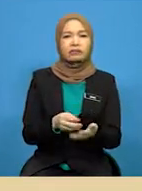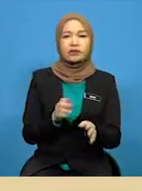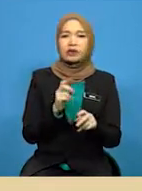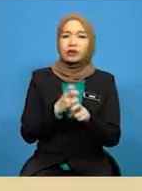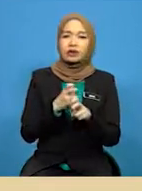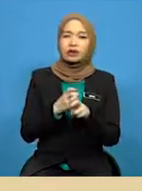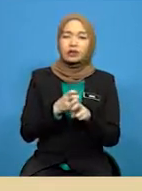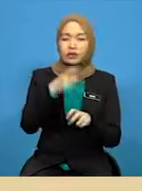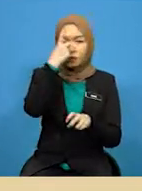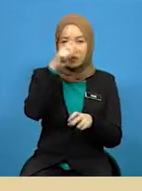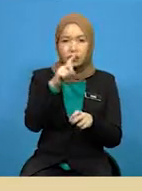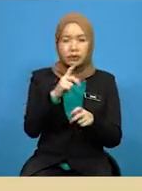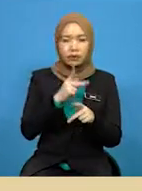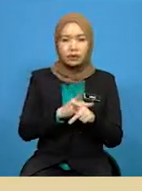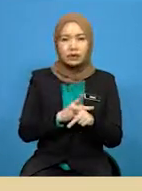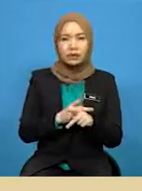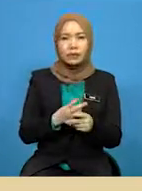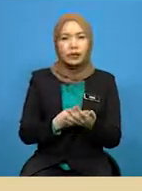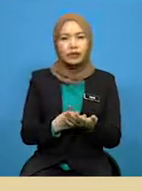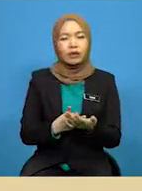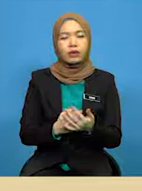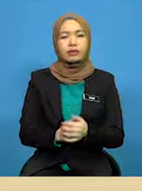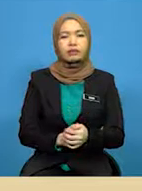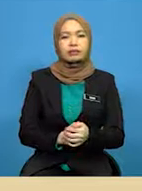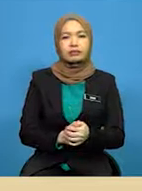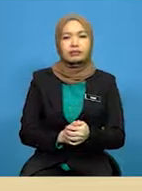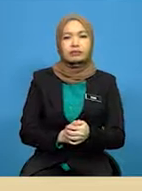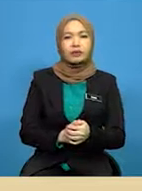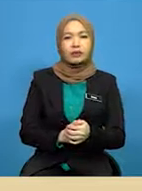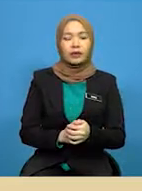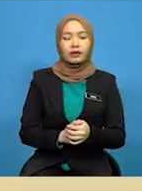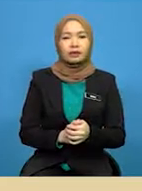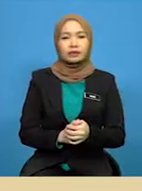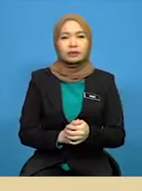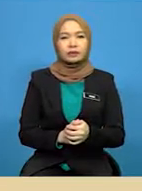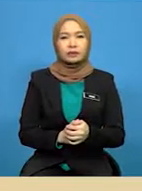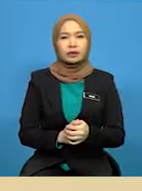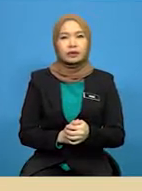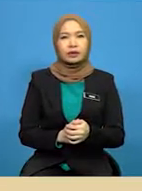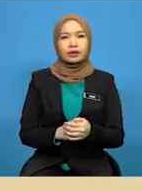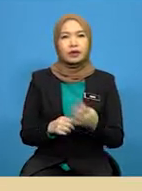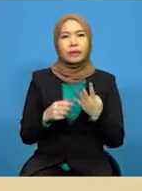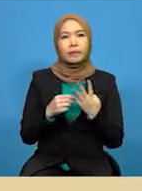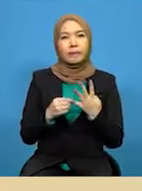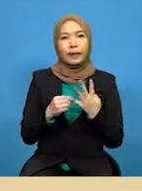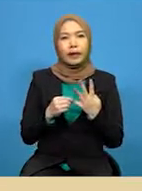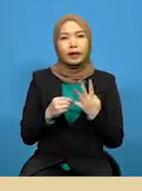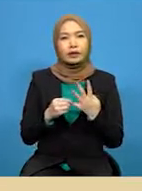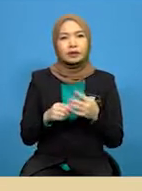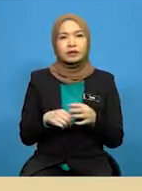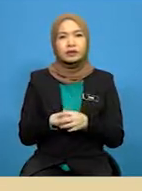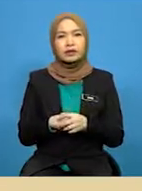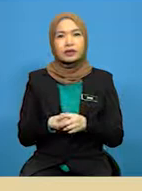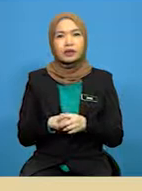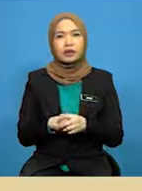sebagai tabungan lagi. Keadaan ini menyebabkan tabungan akan merosot. Yang keempat pula, susut nilai